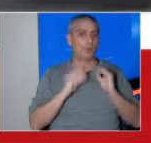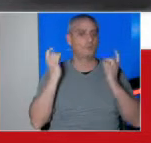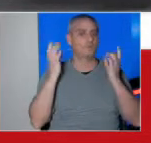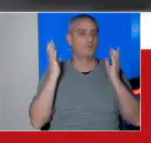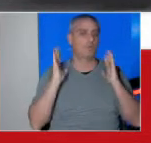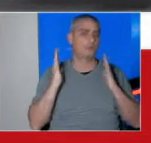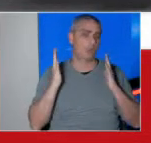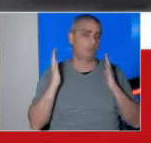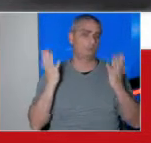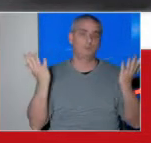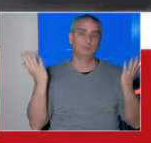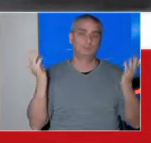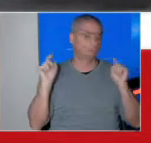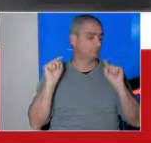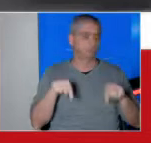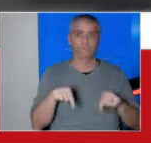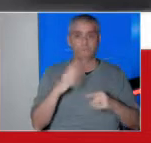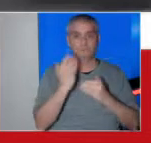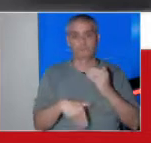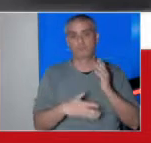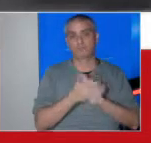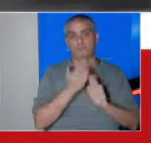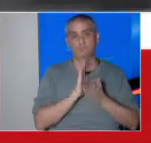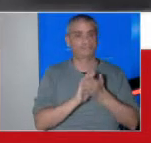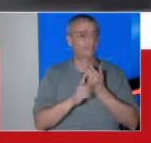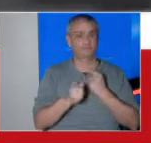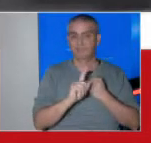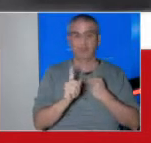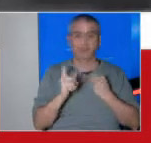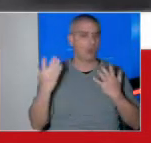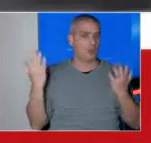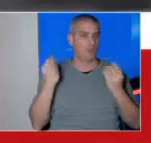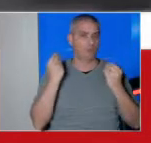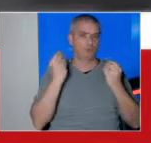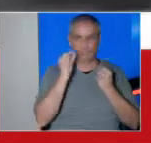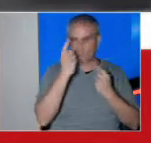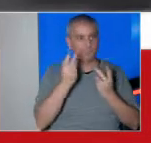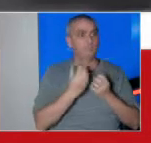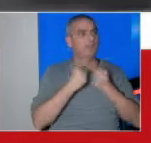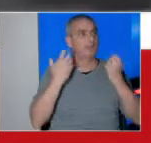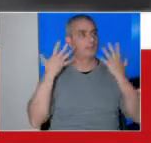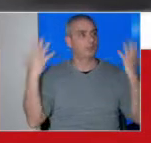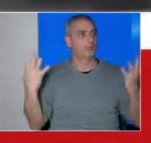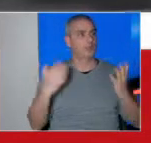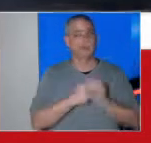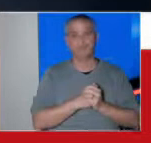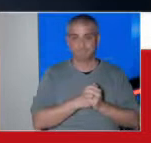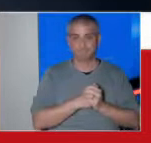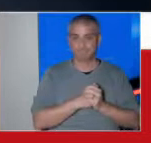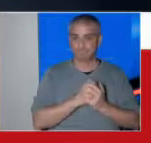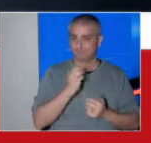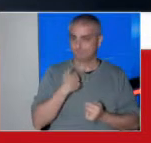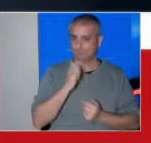מפואר מאוד, שמגיע לסוף דרכו הנוכחית, וזה לא איזה, זה לא איזה אירוע בקטנה, זה דרמה אמיתית. כן, אז אם